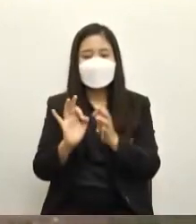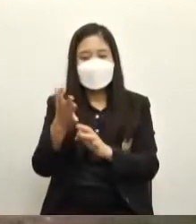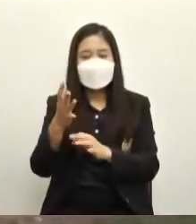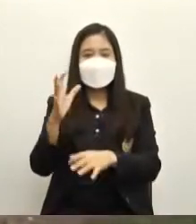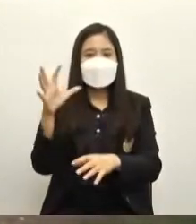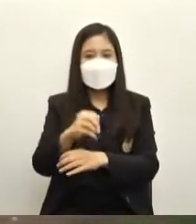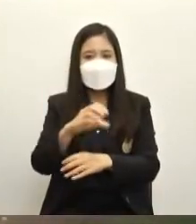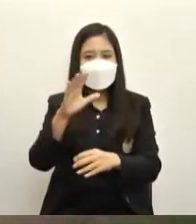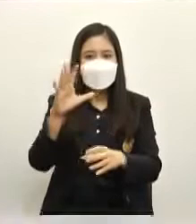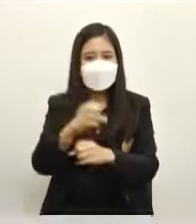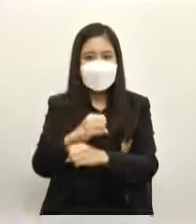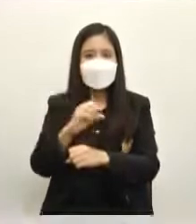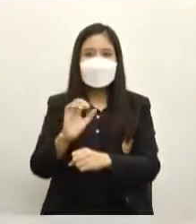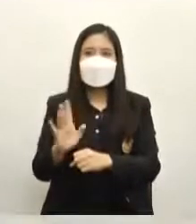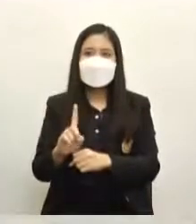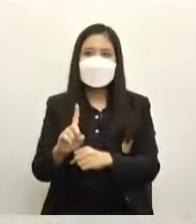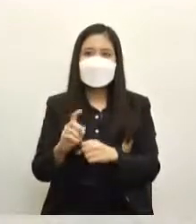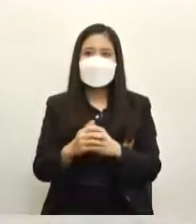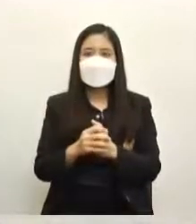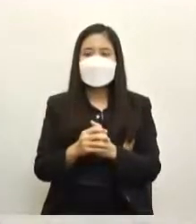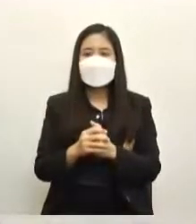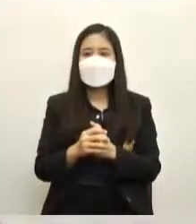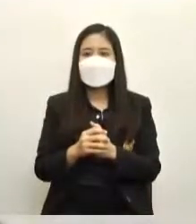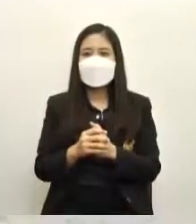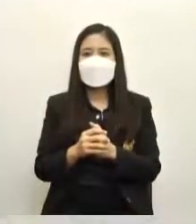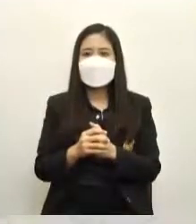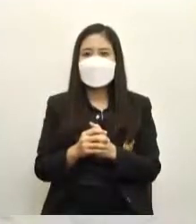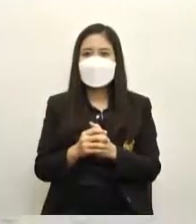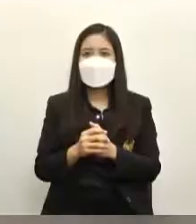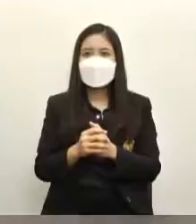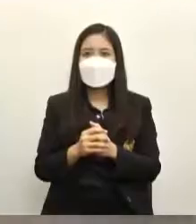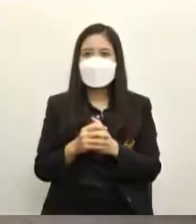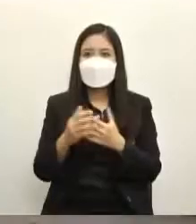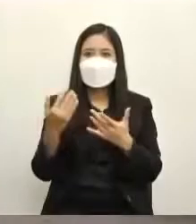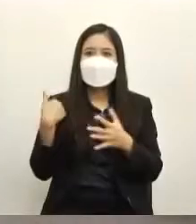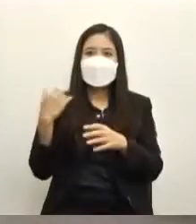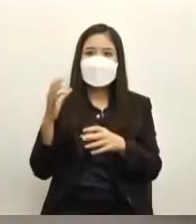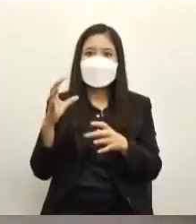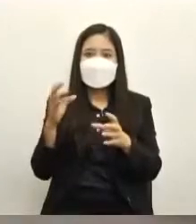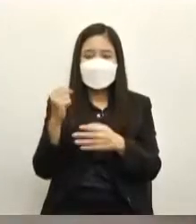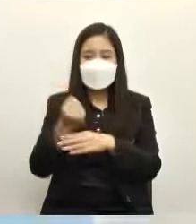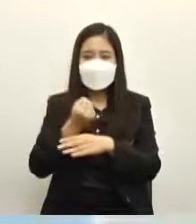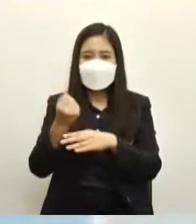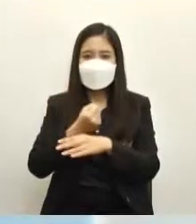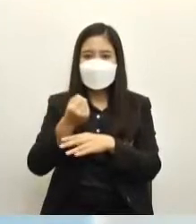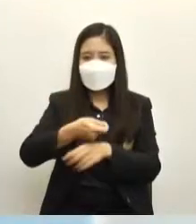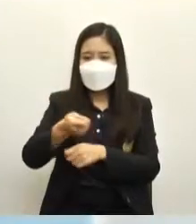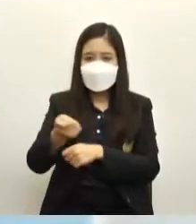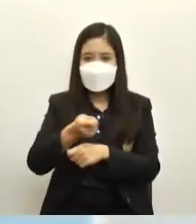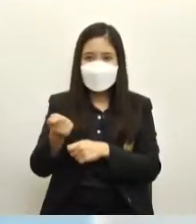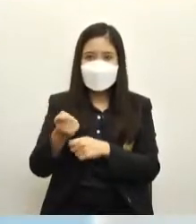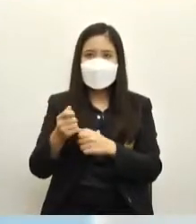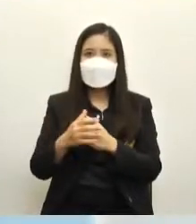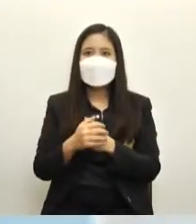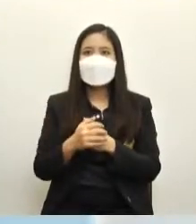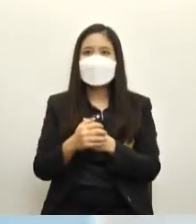ไฟการใช้ถังแก๊สนะครับรวมไปถึงการใช้ถังดับเพลิงครับ สวัสดีค่ะหนูชื่อเด็กหญิ